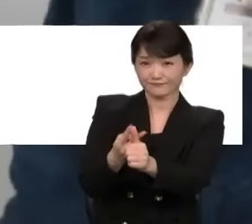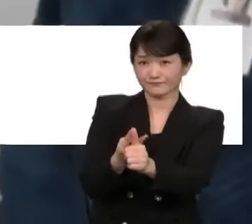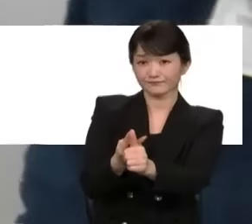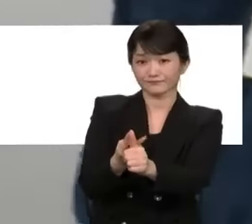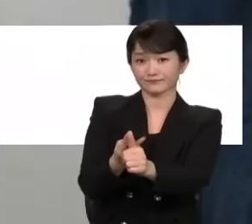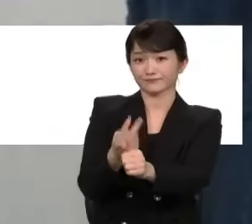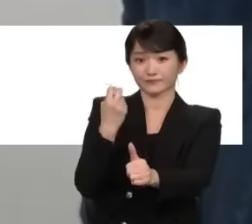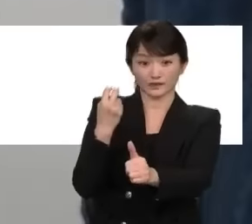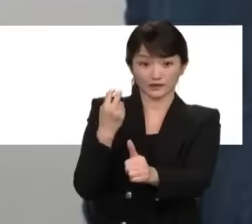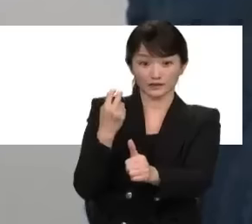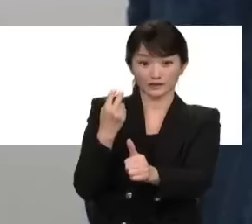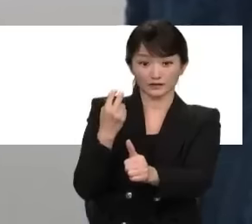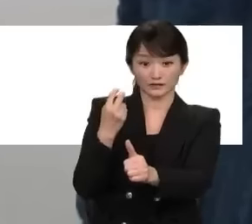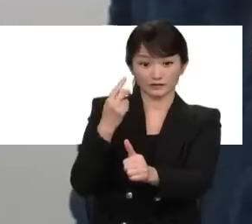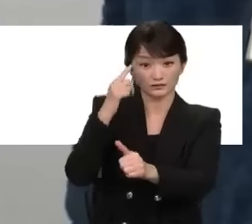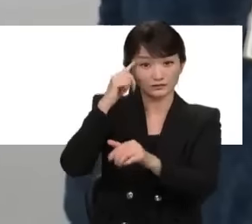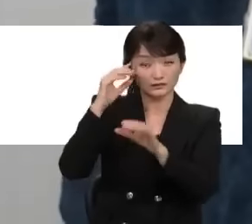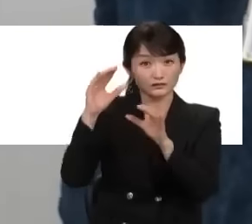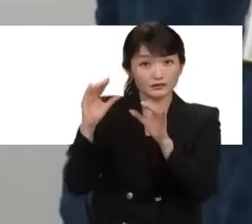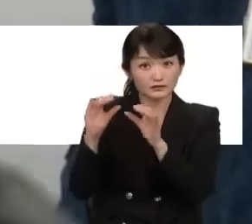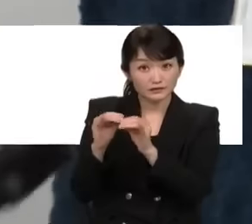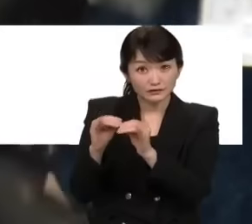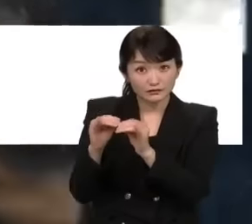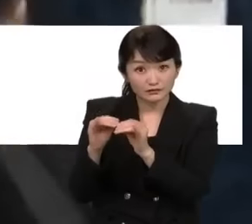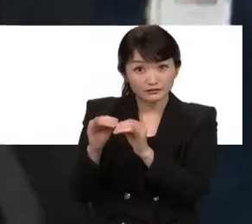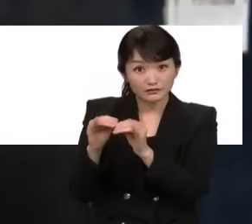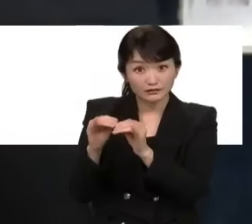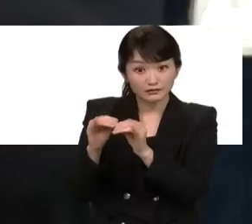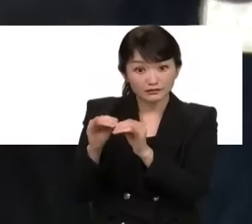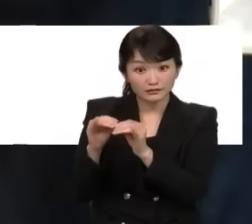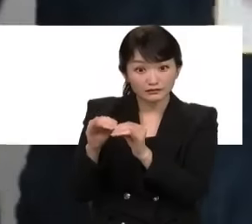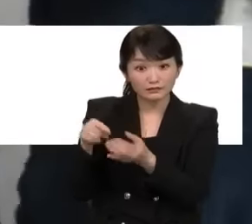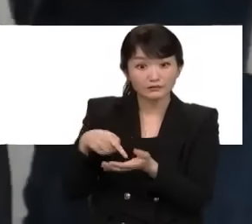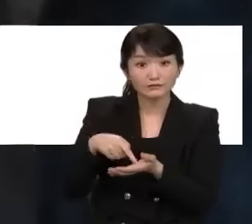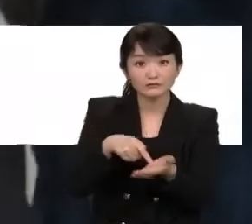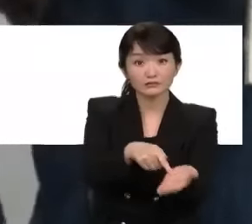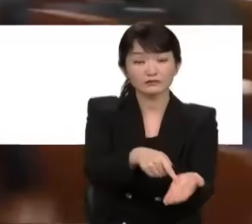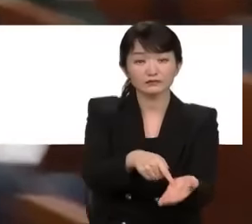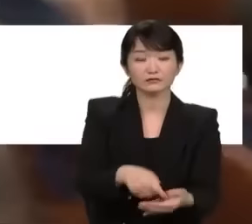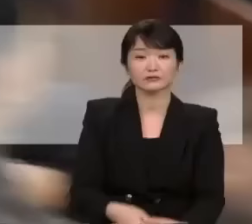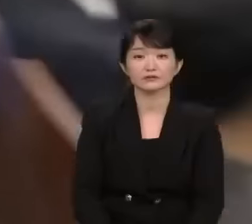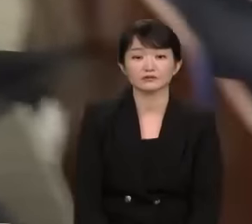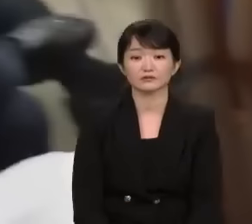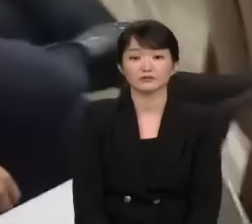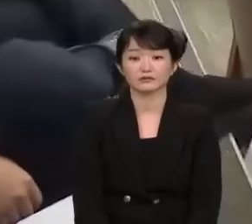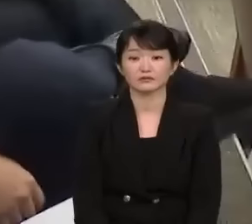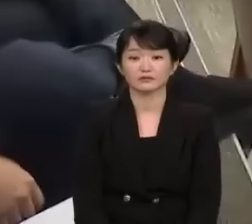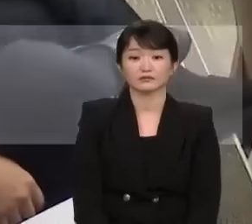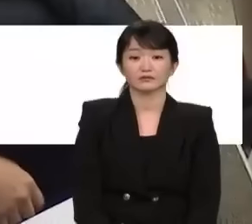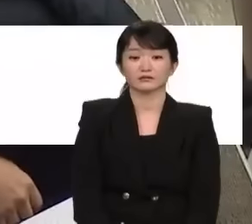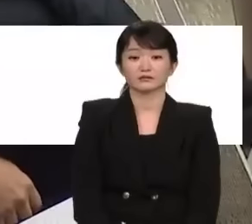당론으로서 탄핵을 찬성하자는 제안을 드립니다.